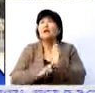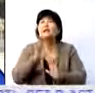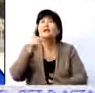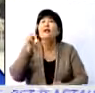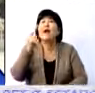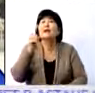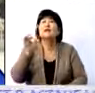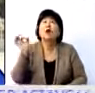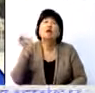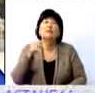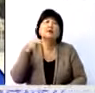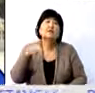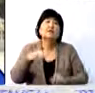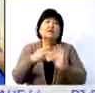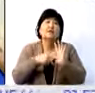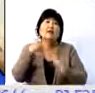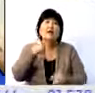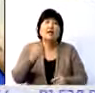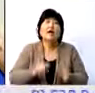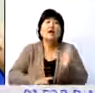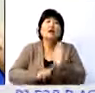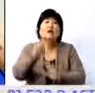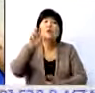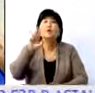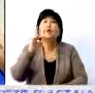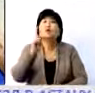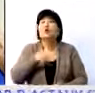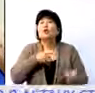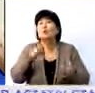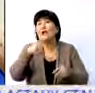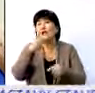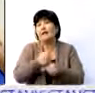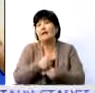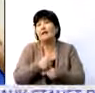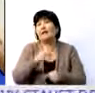11 октября 2018 года. На запуск в Байконур прибудет глава НАСА.